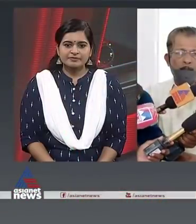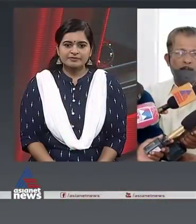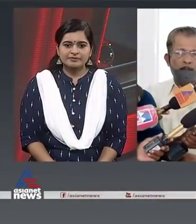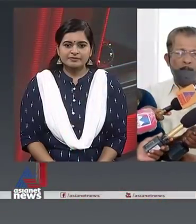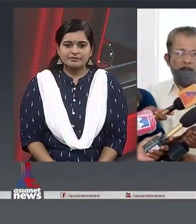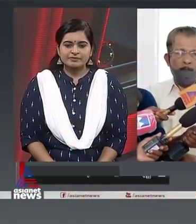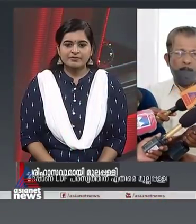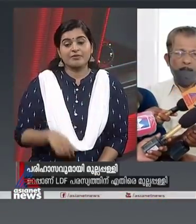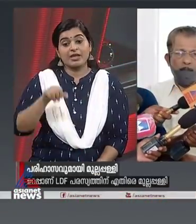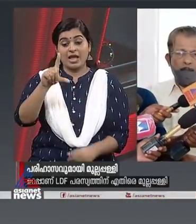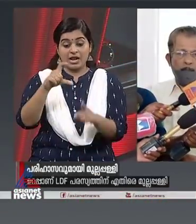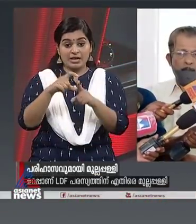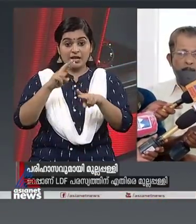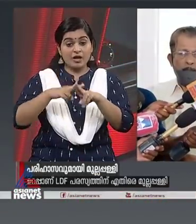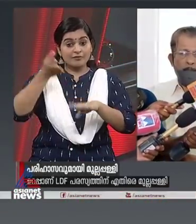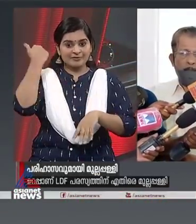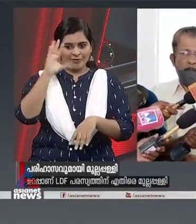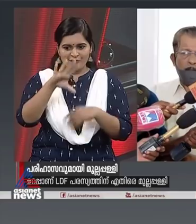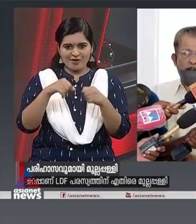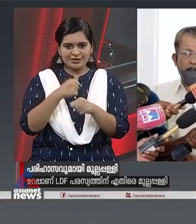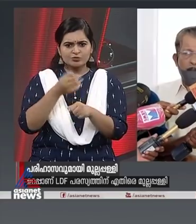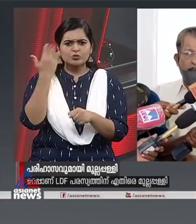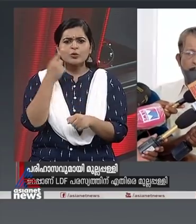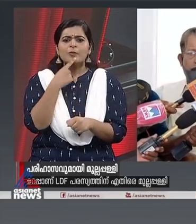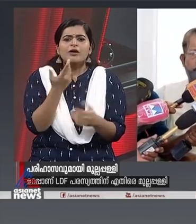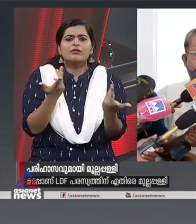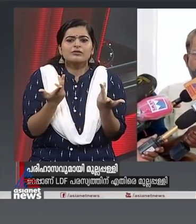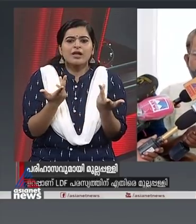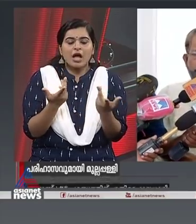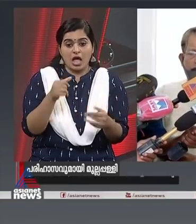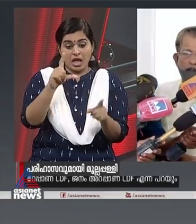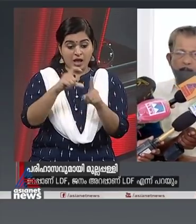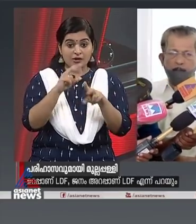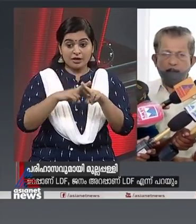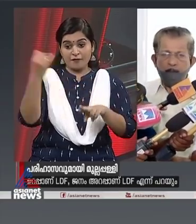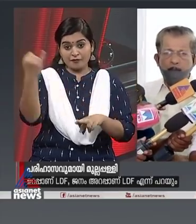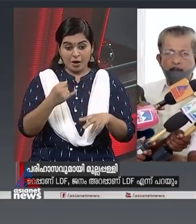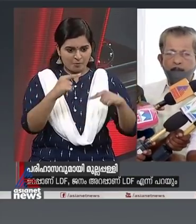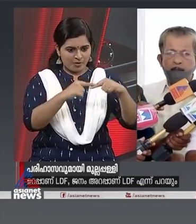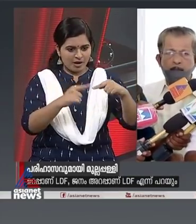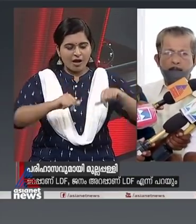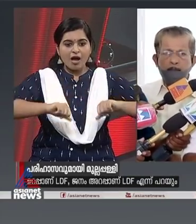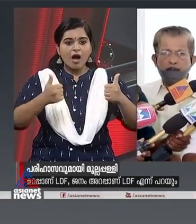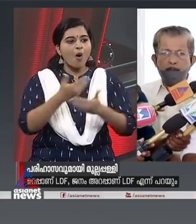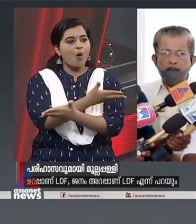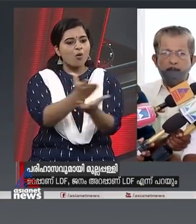LDF കഴിഞ്ഞ തവണ പറഞ്ഞ എന്താണ്? LDF വരും, എല്ലാം ശരിയാകും എന്നാണ് പറഞ്ഞത്. ഇപ്പോഴെന്താണ്